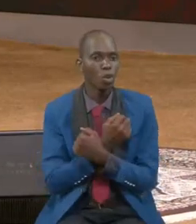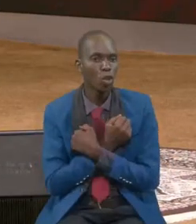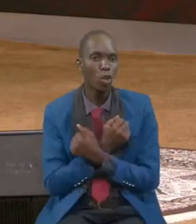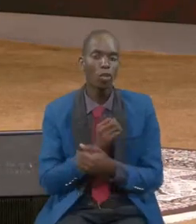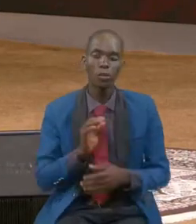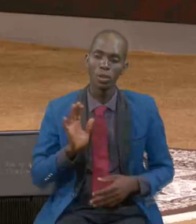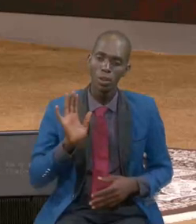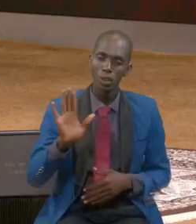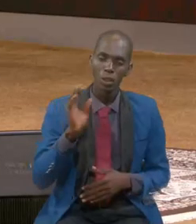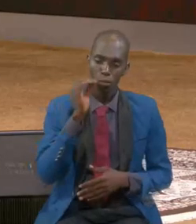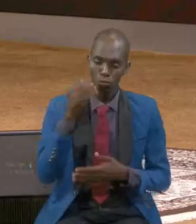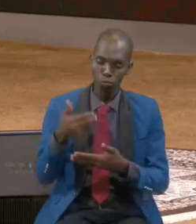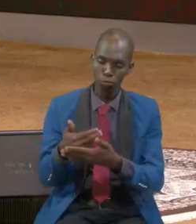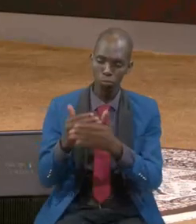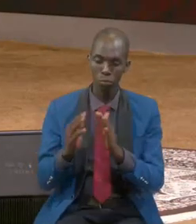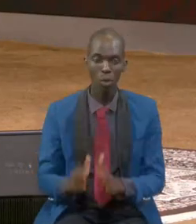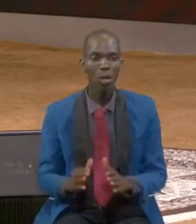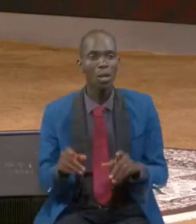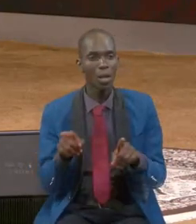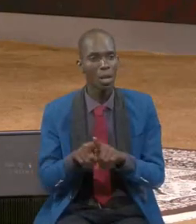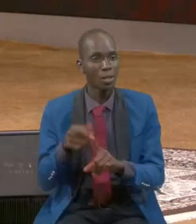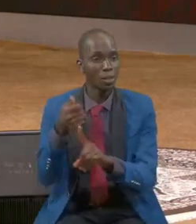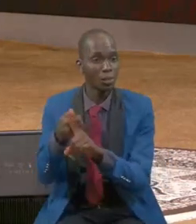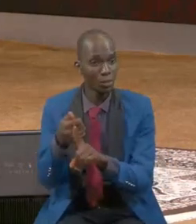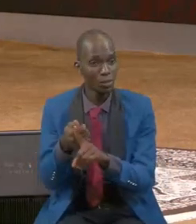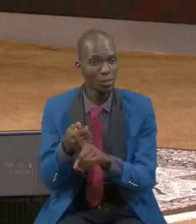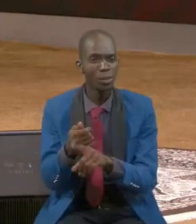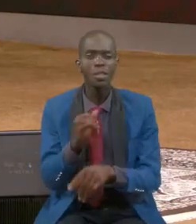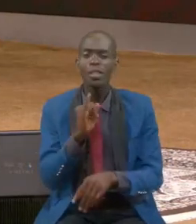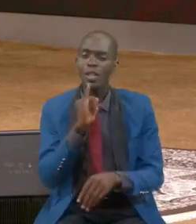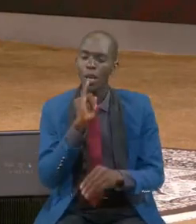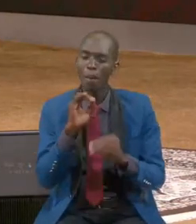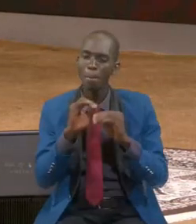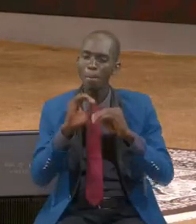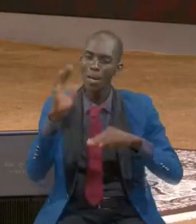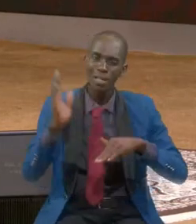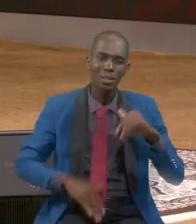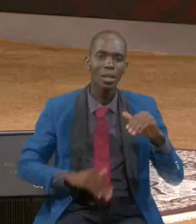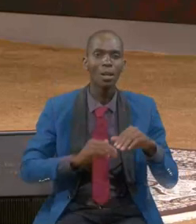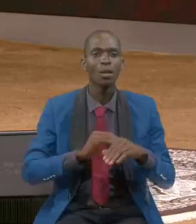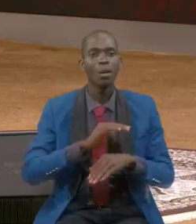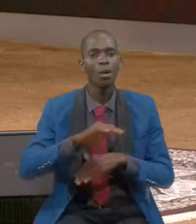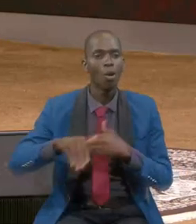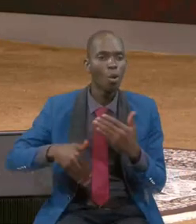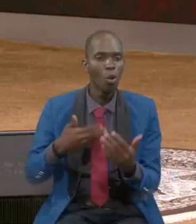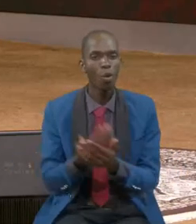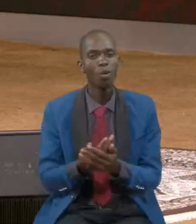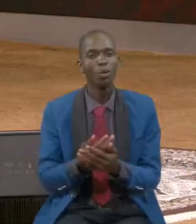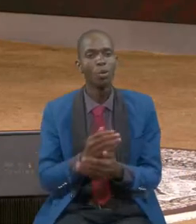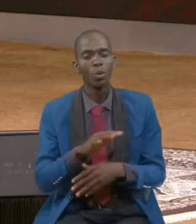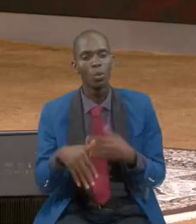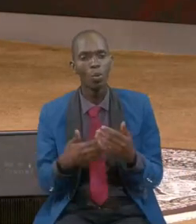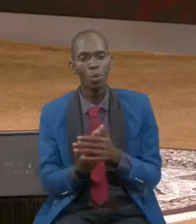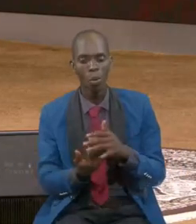aimer son prochain comme soi-même, c'est plus que tous les